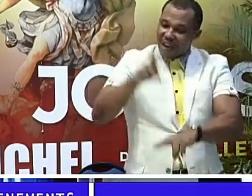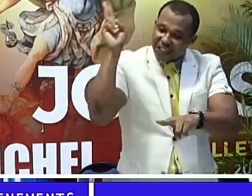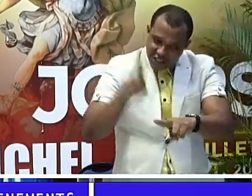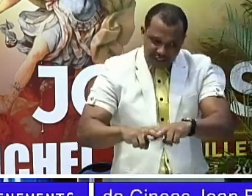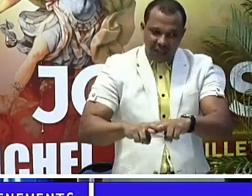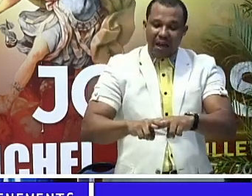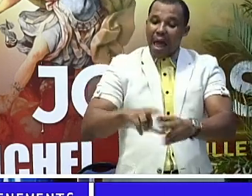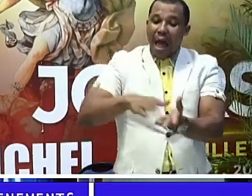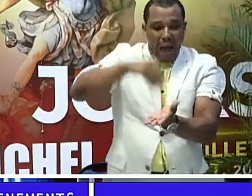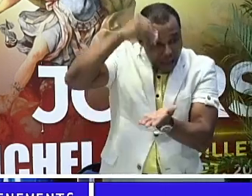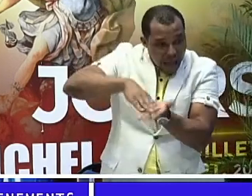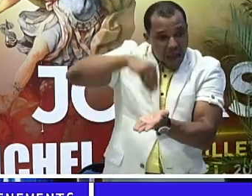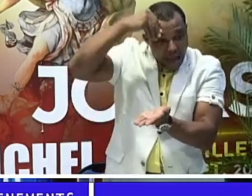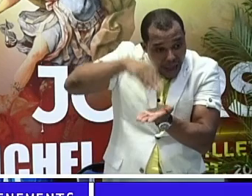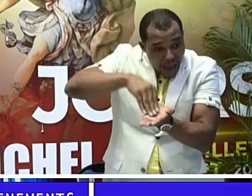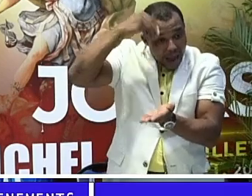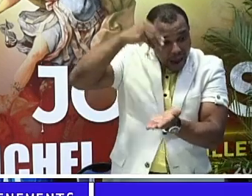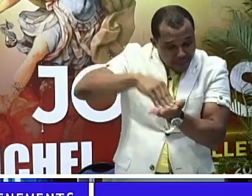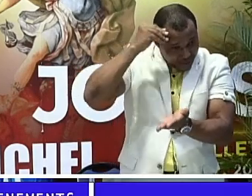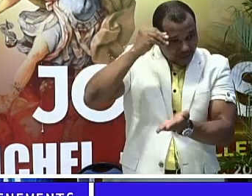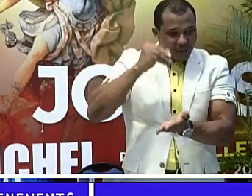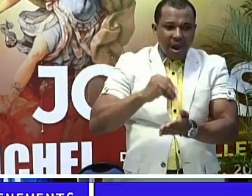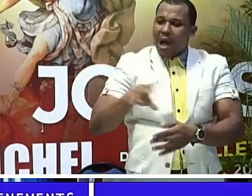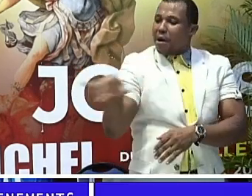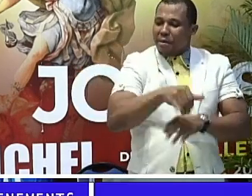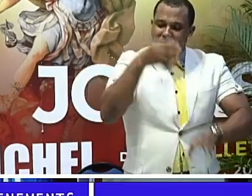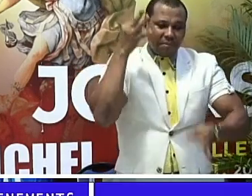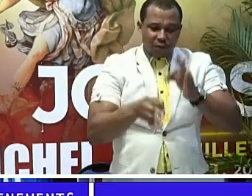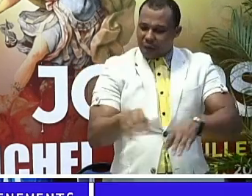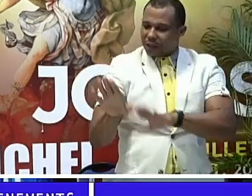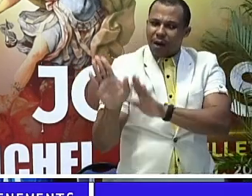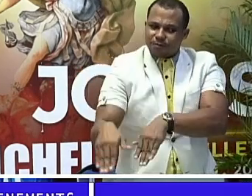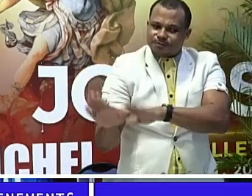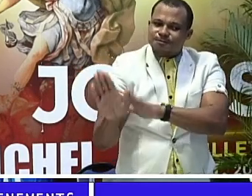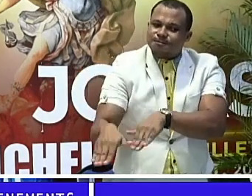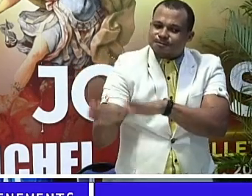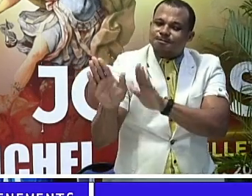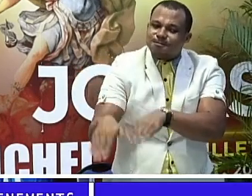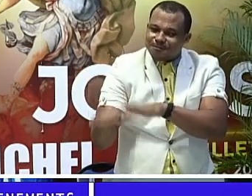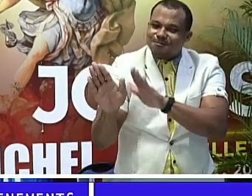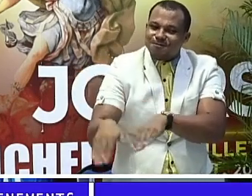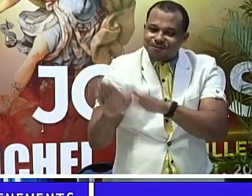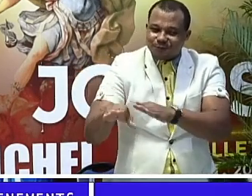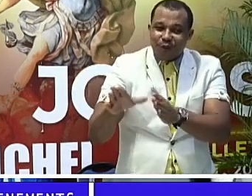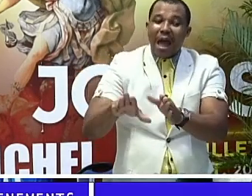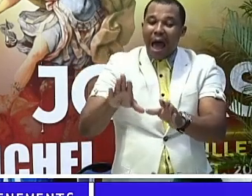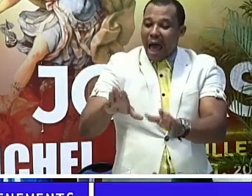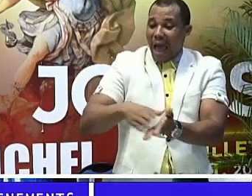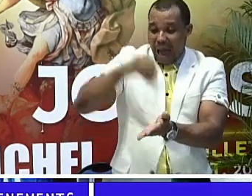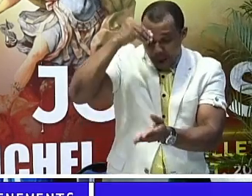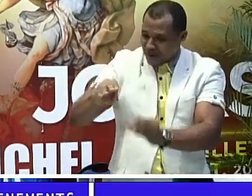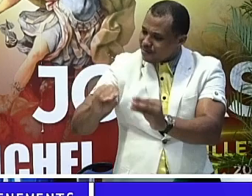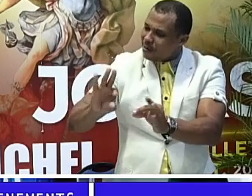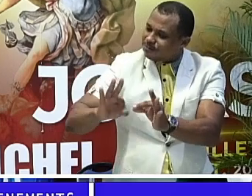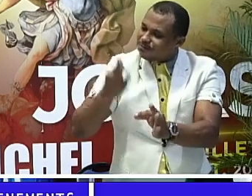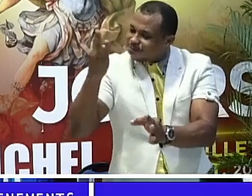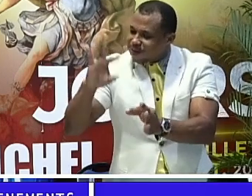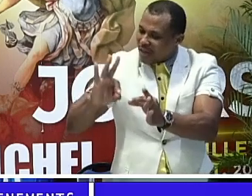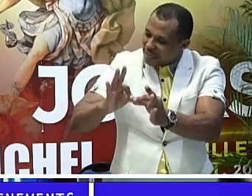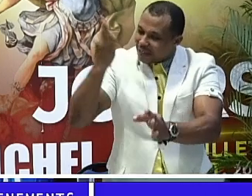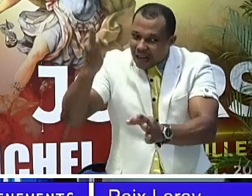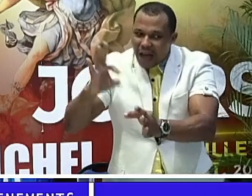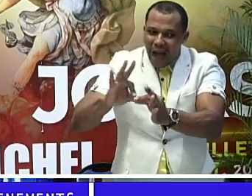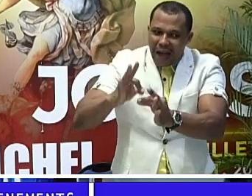tout même si on machine à coude ou gagne ou à coude apprendre petit monde au moins filer un aiguille là connaît que le